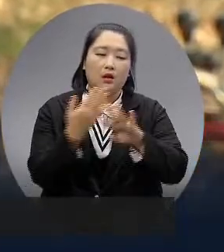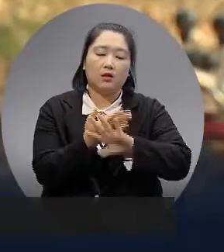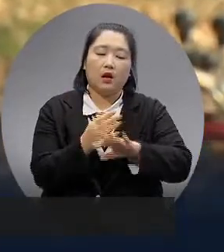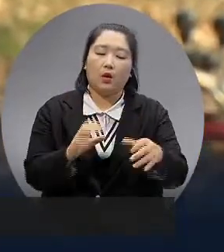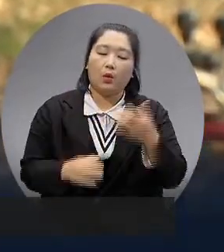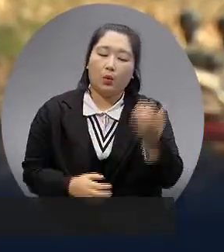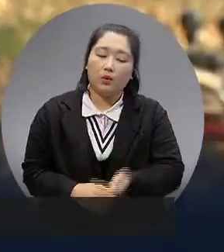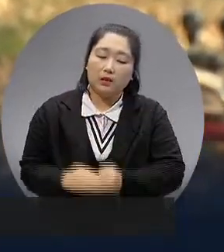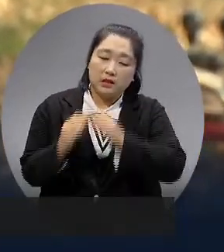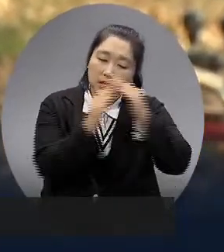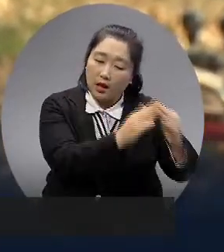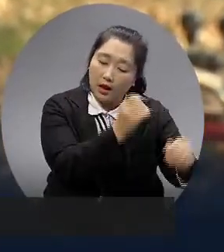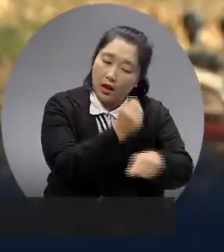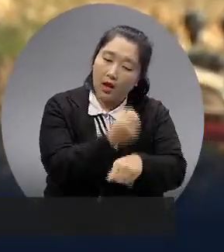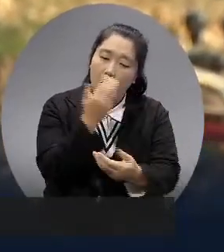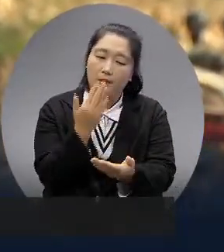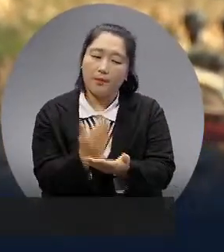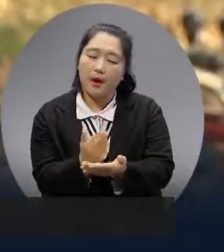가야지 될랬는지